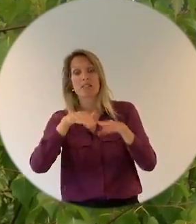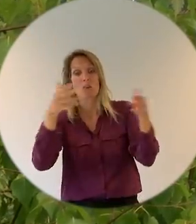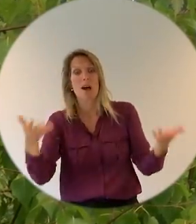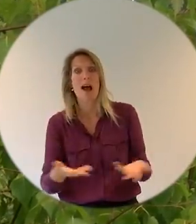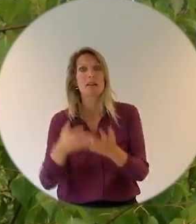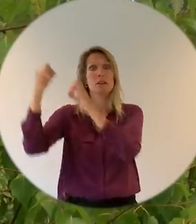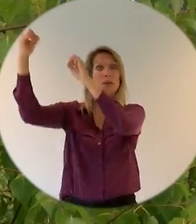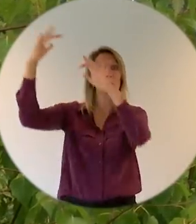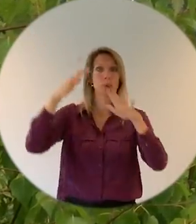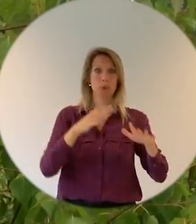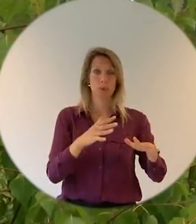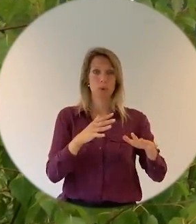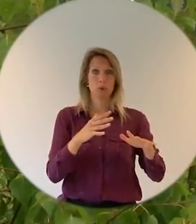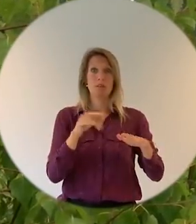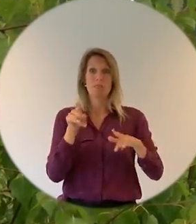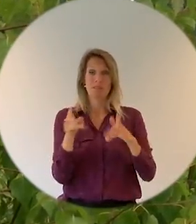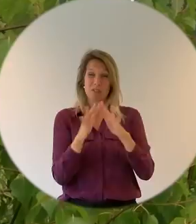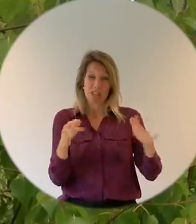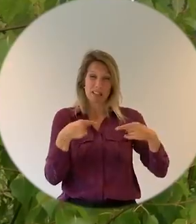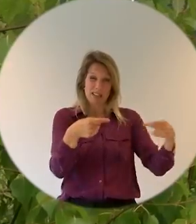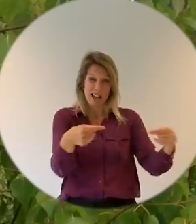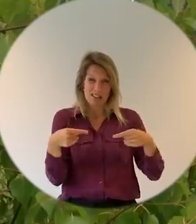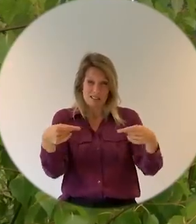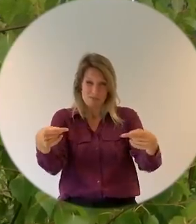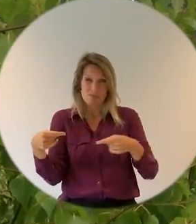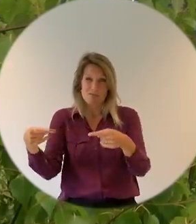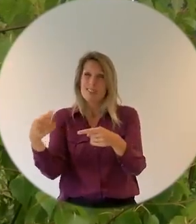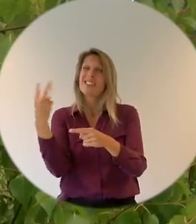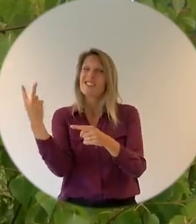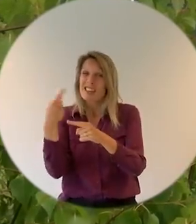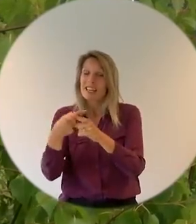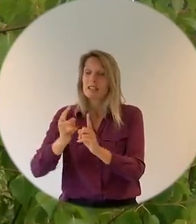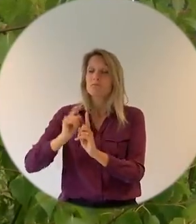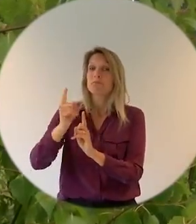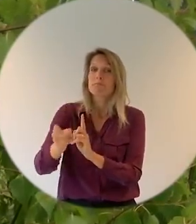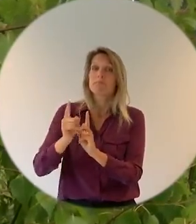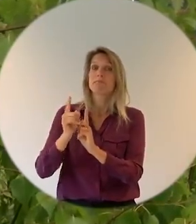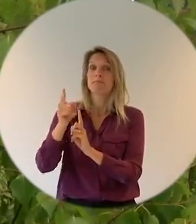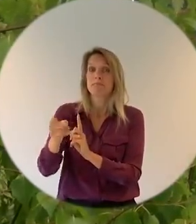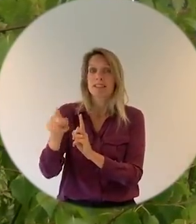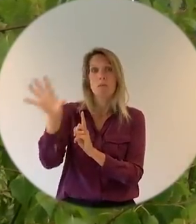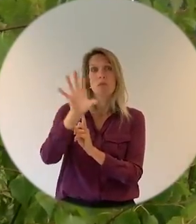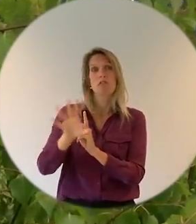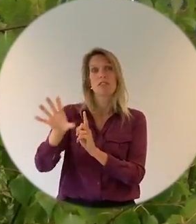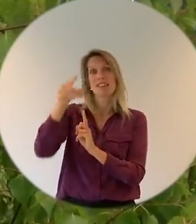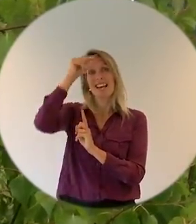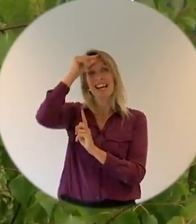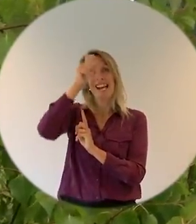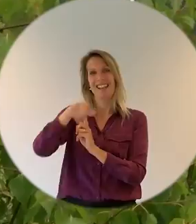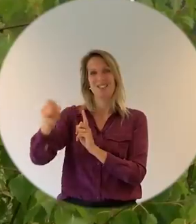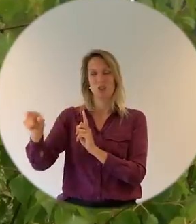twee keer van al die reizen, twee keer in die provincie Galatië geweest. En daarom zijn daar ook in die